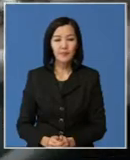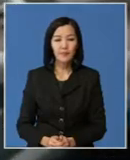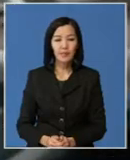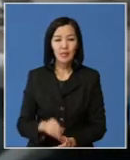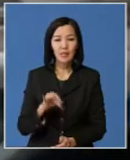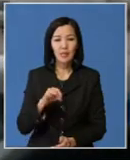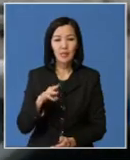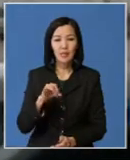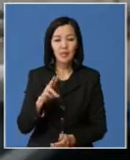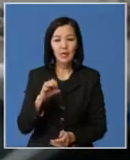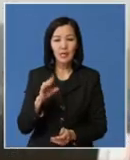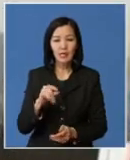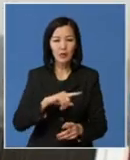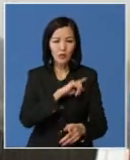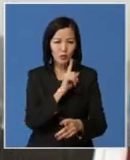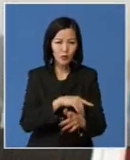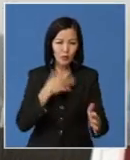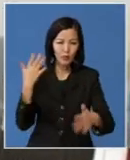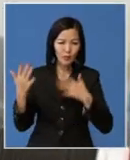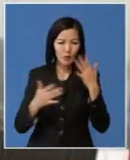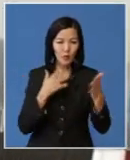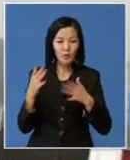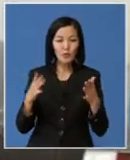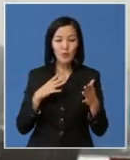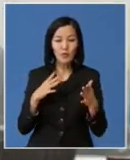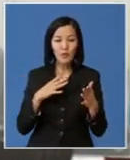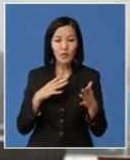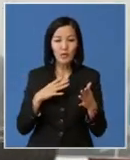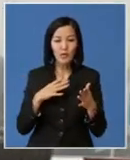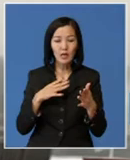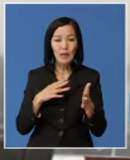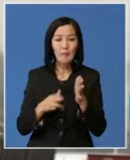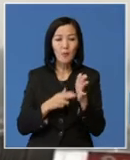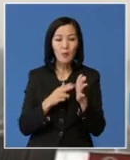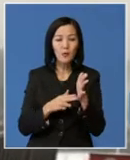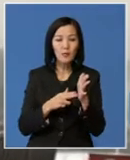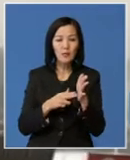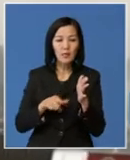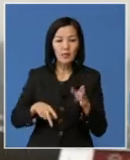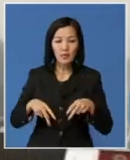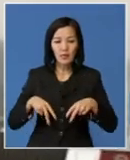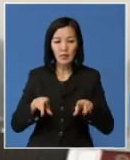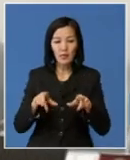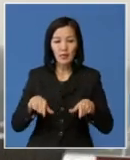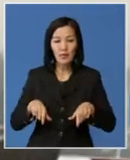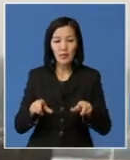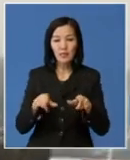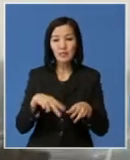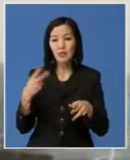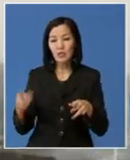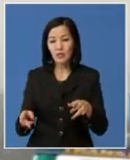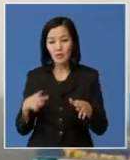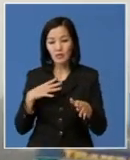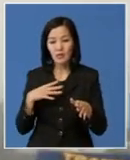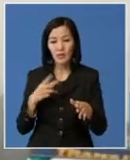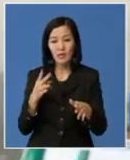Италияның Кратония қаласына сұрапыл торнадо дауылы тұрды. Алапат құйын жолаушылар пойызын рельстен шығарып жіберген. Салдарынан екі адам жарақат